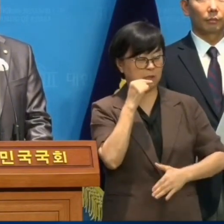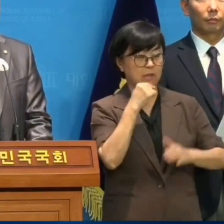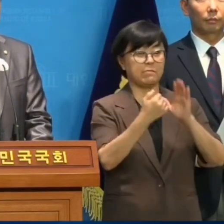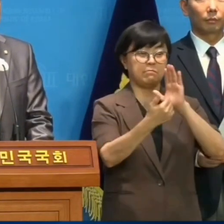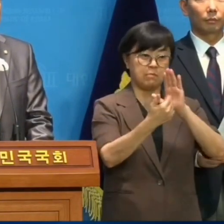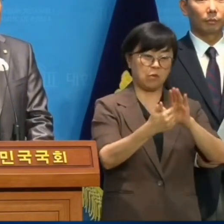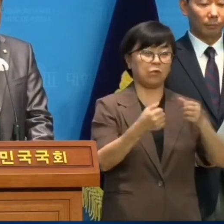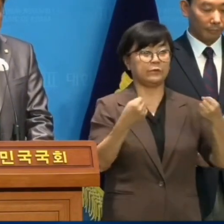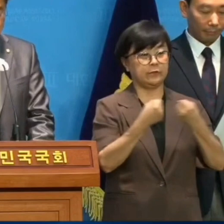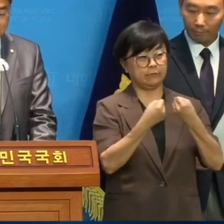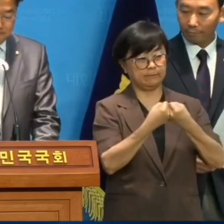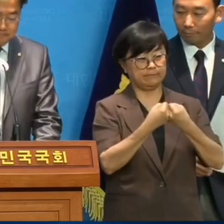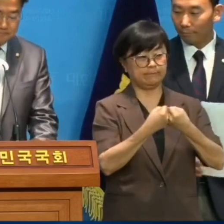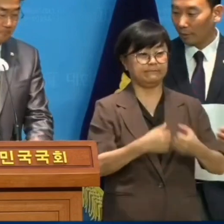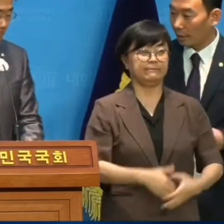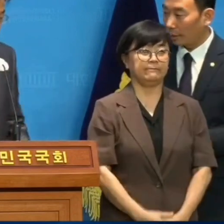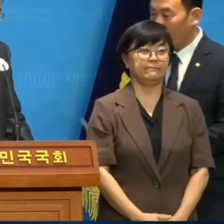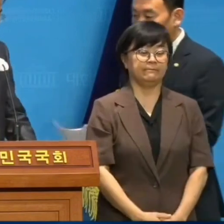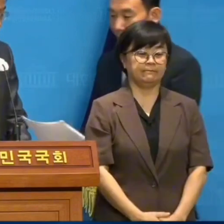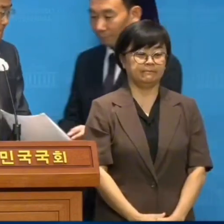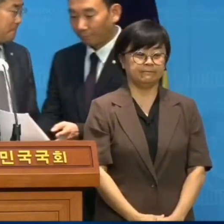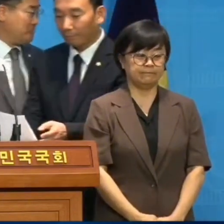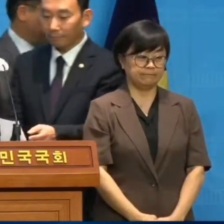싸워나가겠습니다. 고맙습니다.